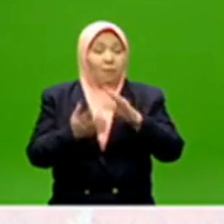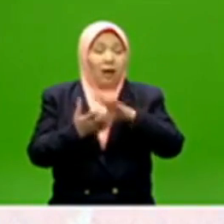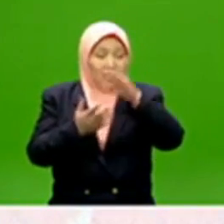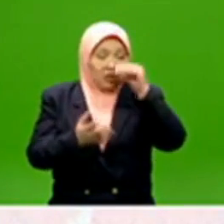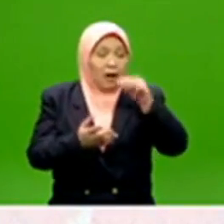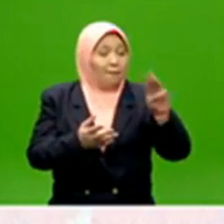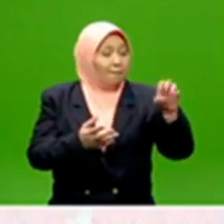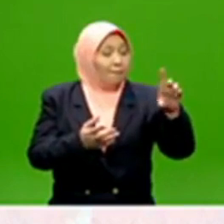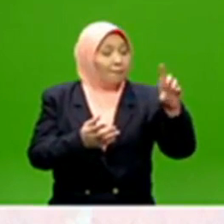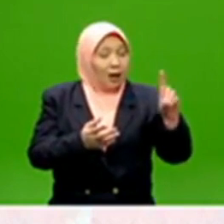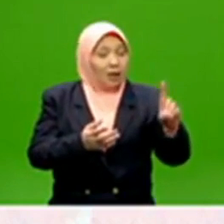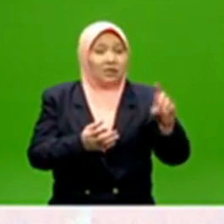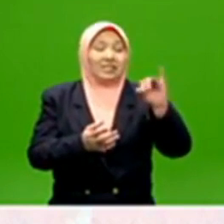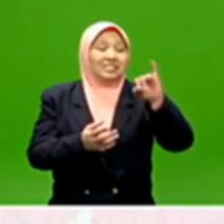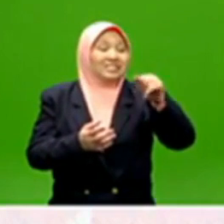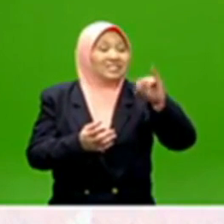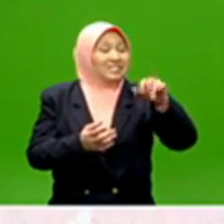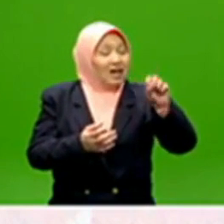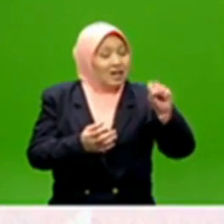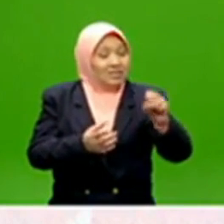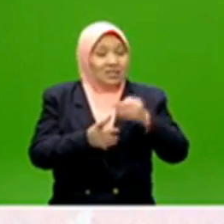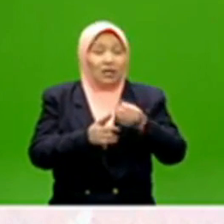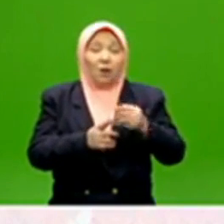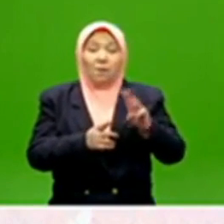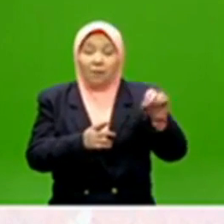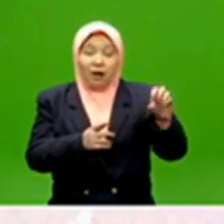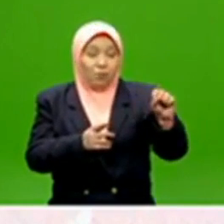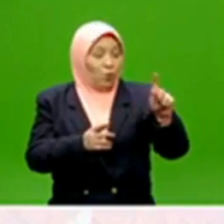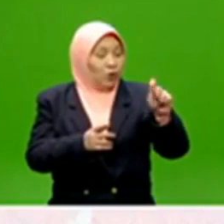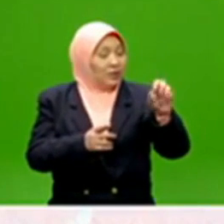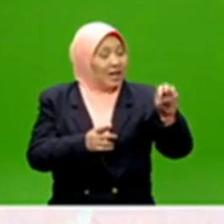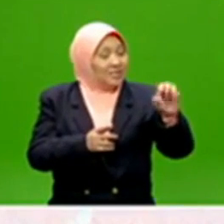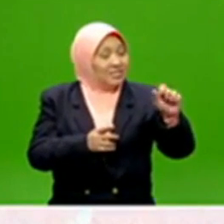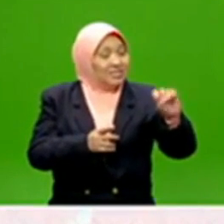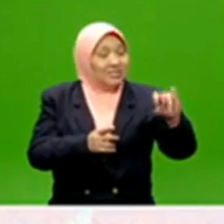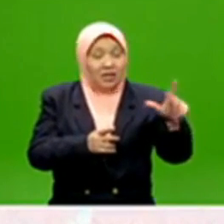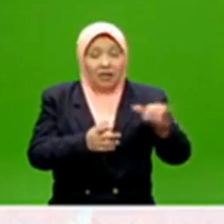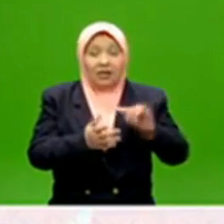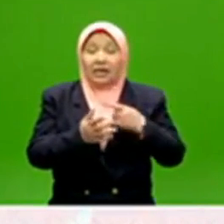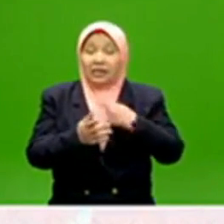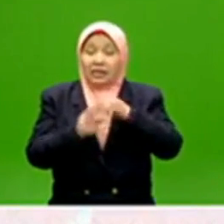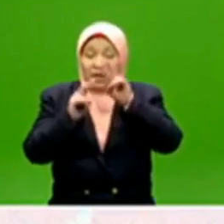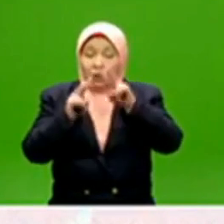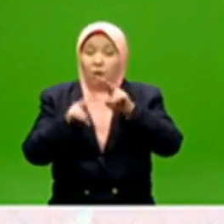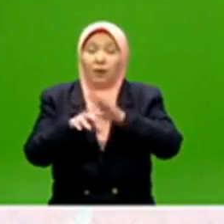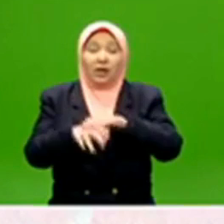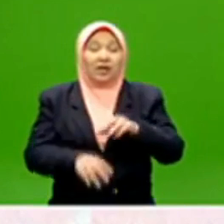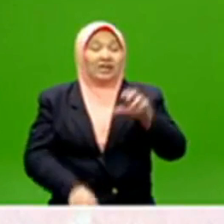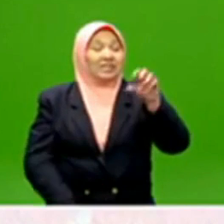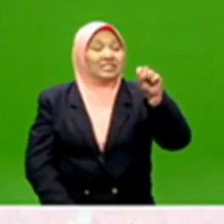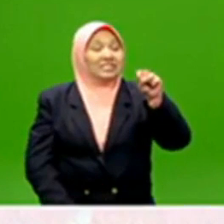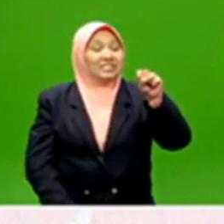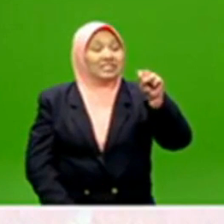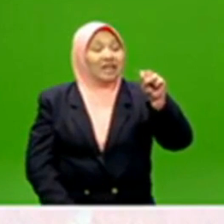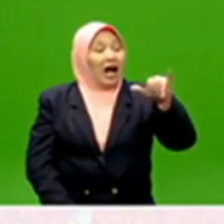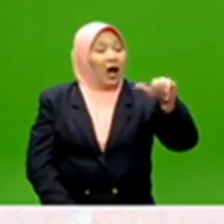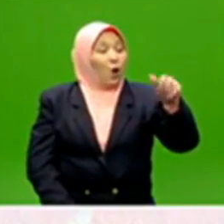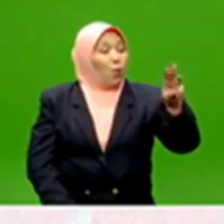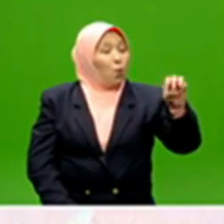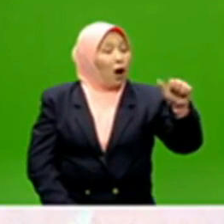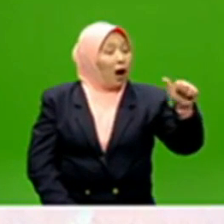Mak Musa semut Tapsel baca aja 4 dan 5 harakat terima pada satu Ayah ini Salwa UN Ajun Makmur those